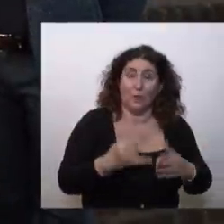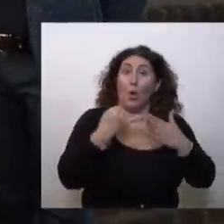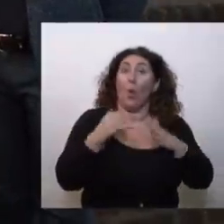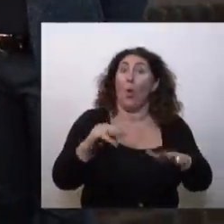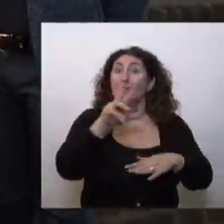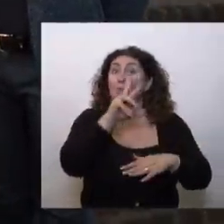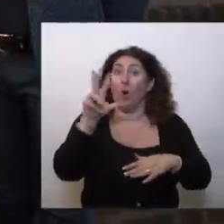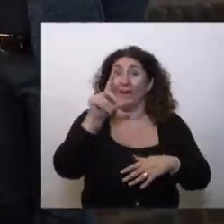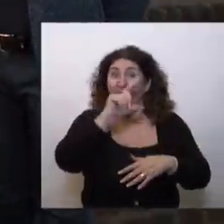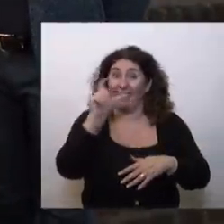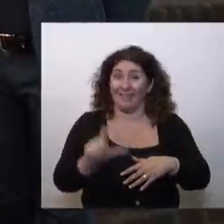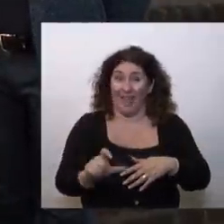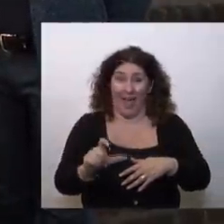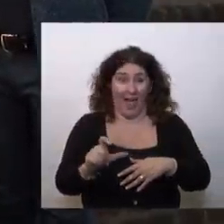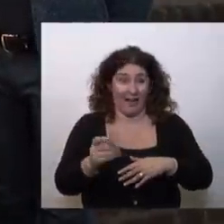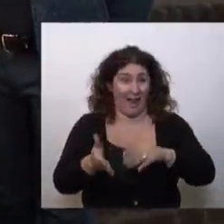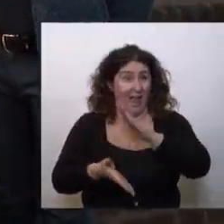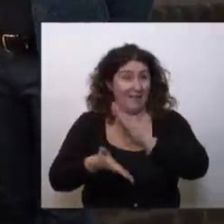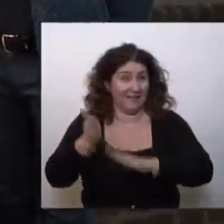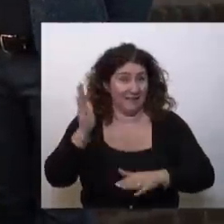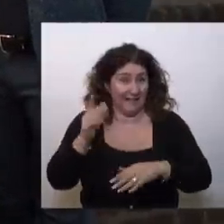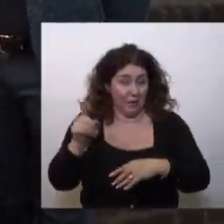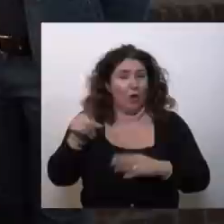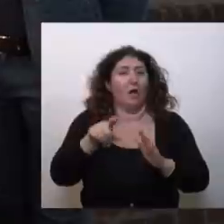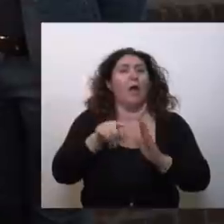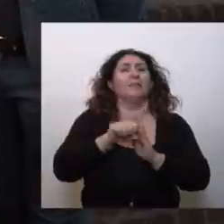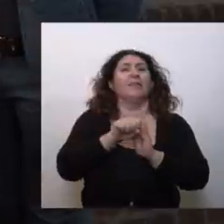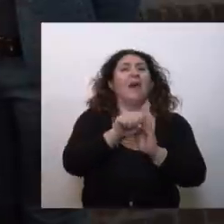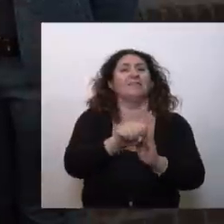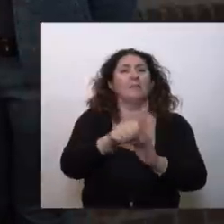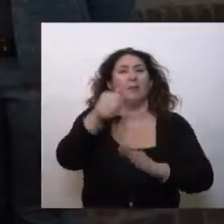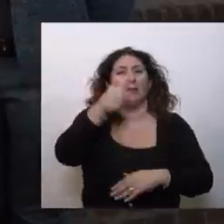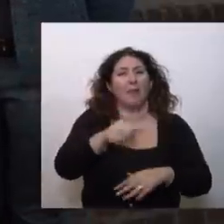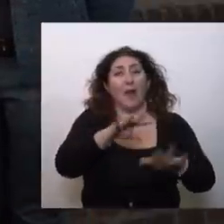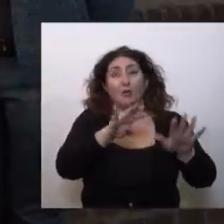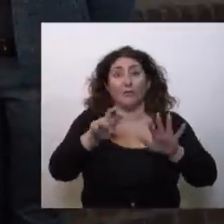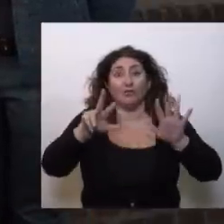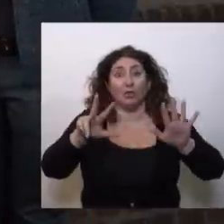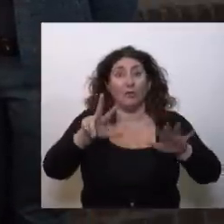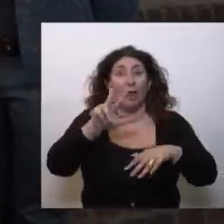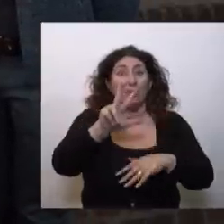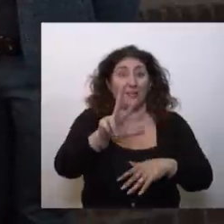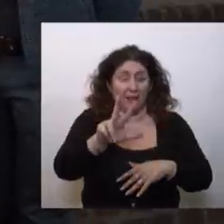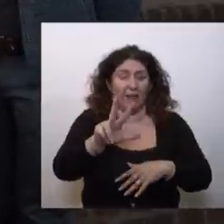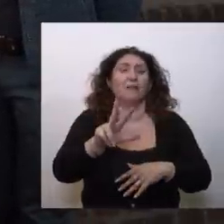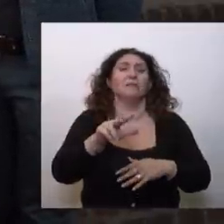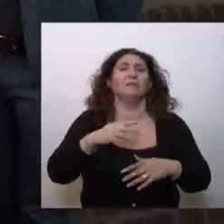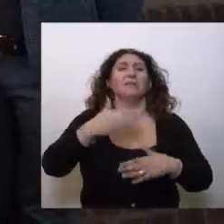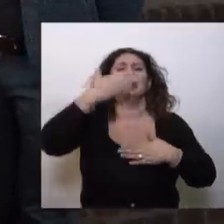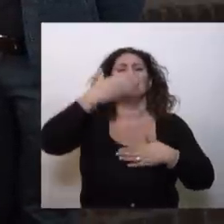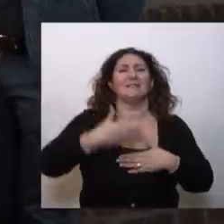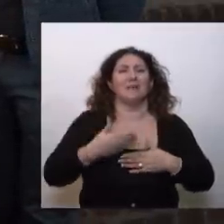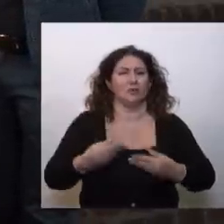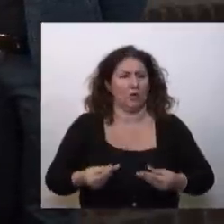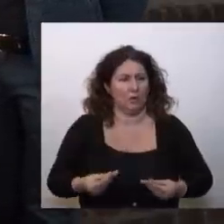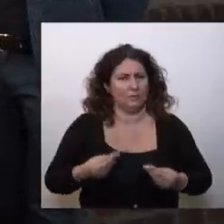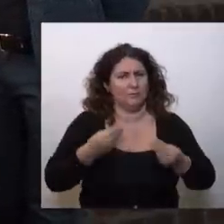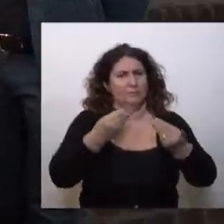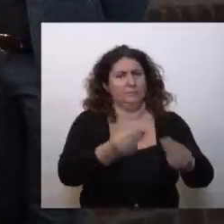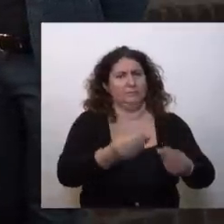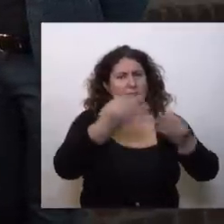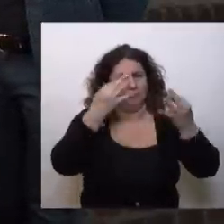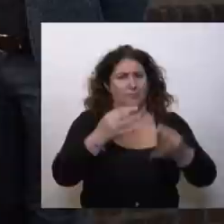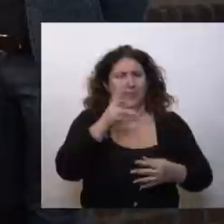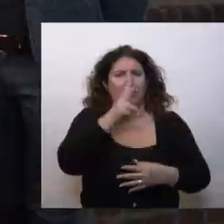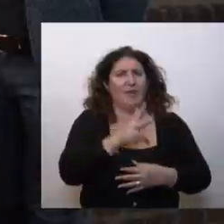II, con il suo testamento nel 1983 cede la Sindone alla Santa Sede nella persona